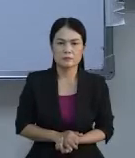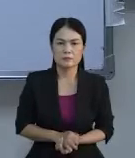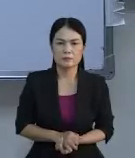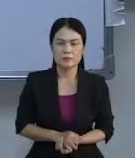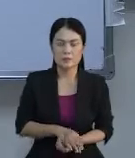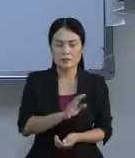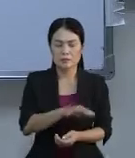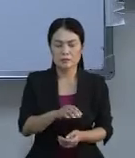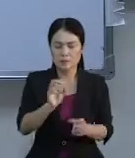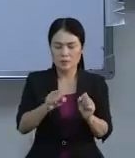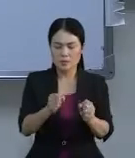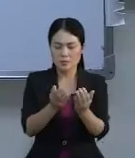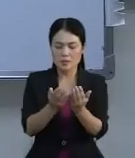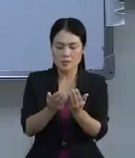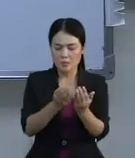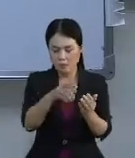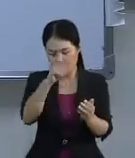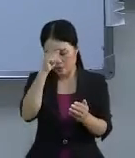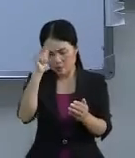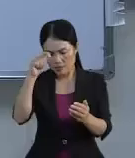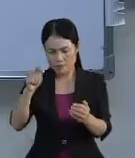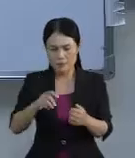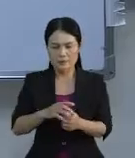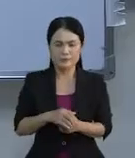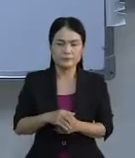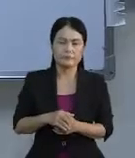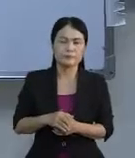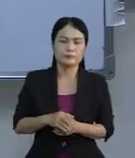Ôn ai an rương nâng sân tớn.